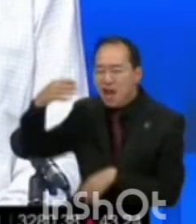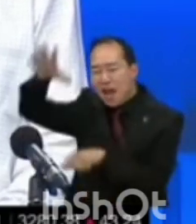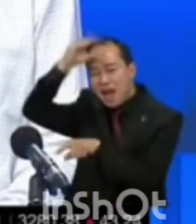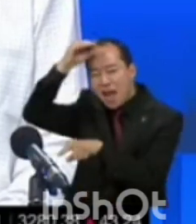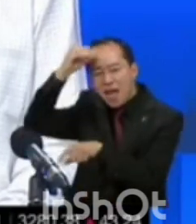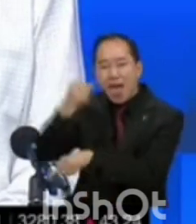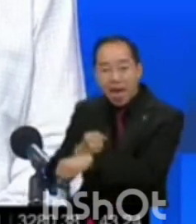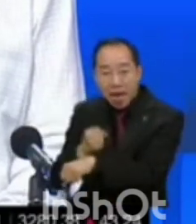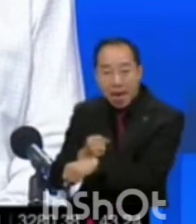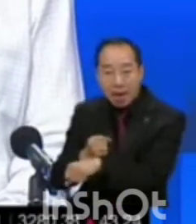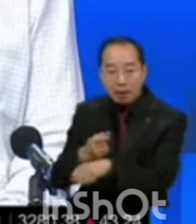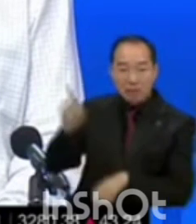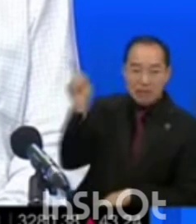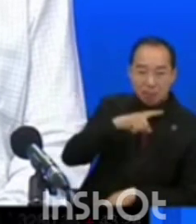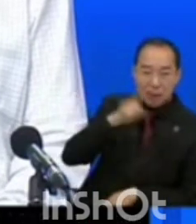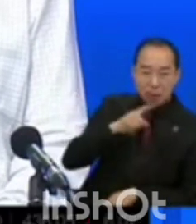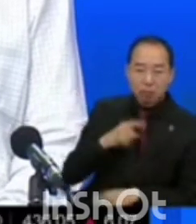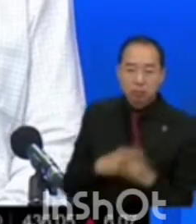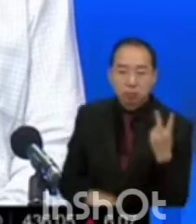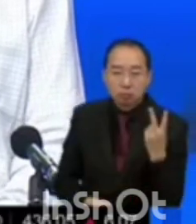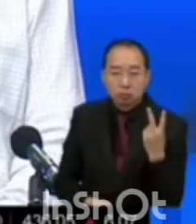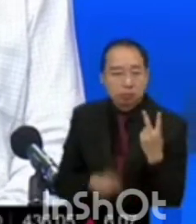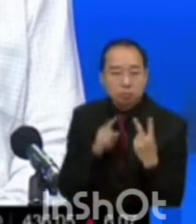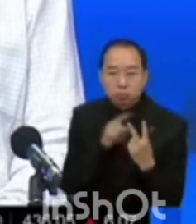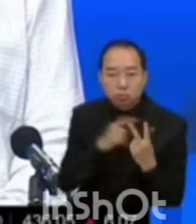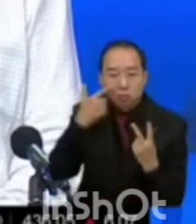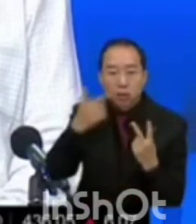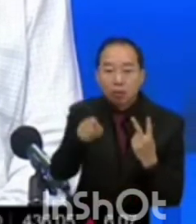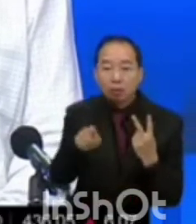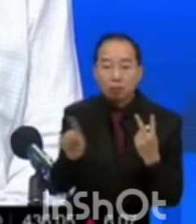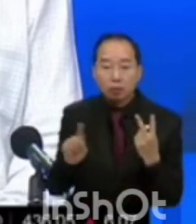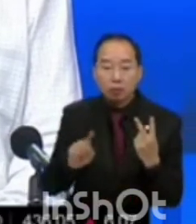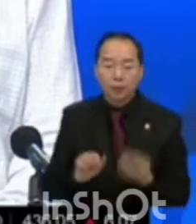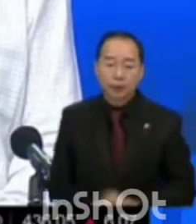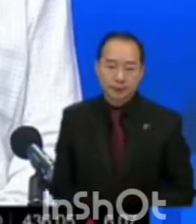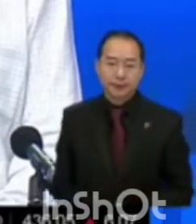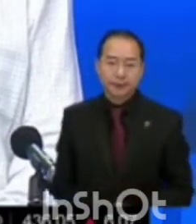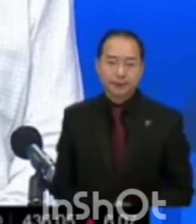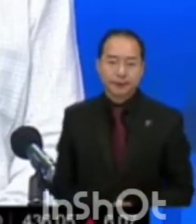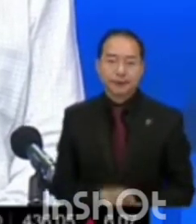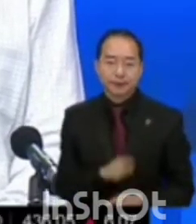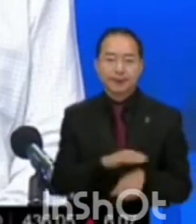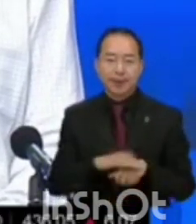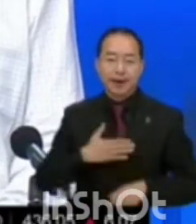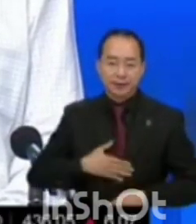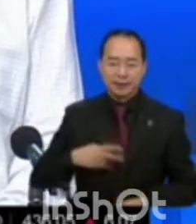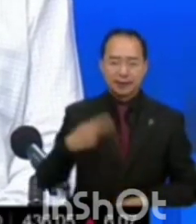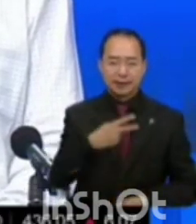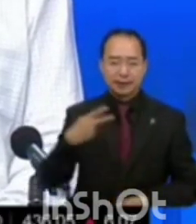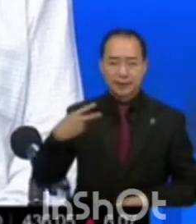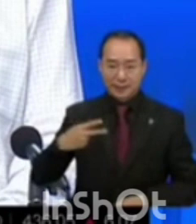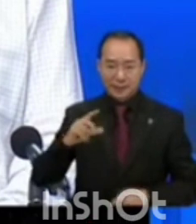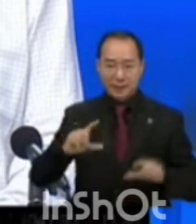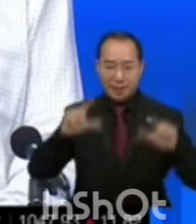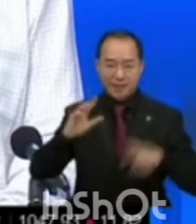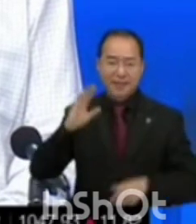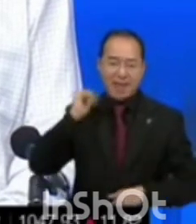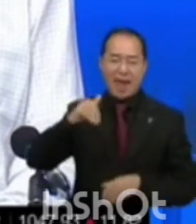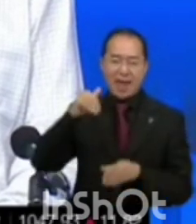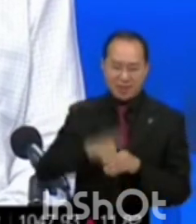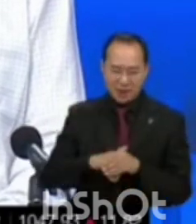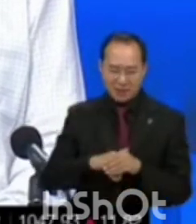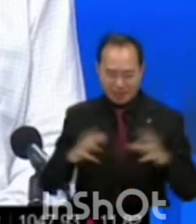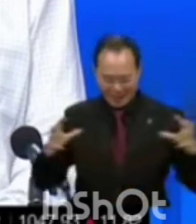진짜인지 좀 말씀을 해주시죠. 예, 잘 아실 겁니다. 2002년 대선은 우리가 하나로 치렀습니다.